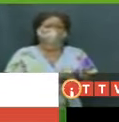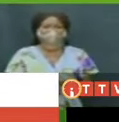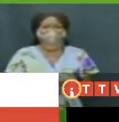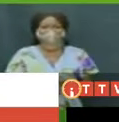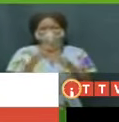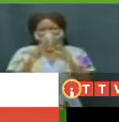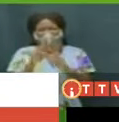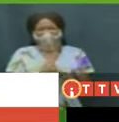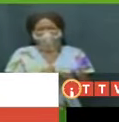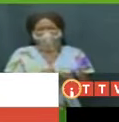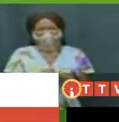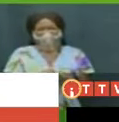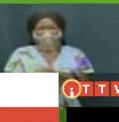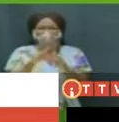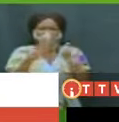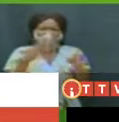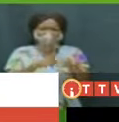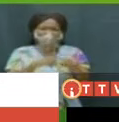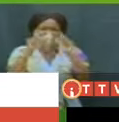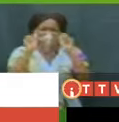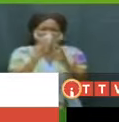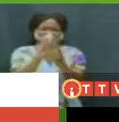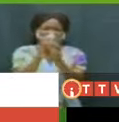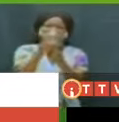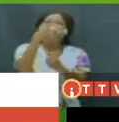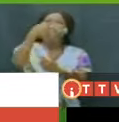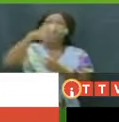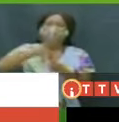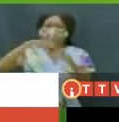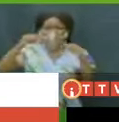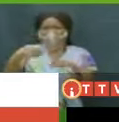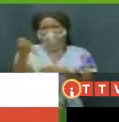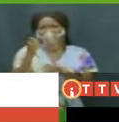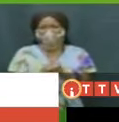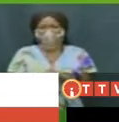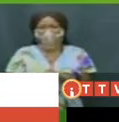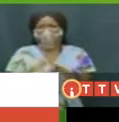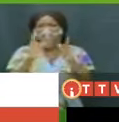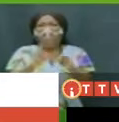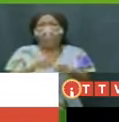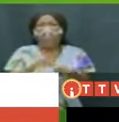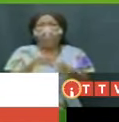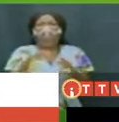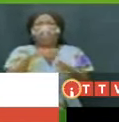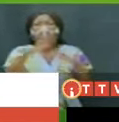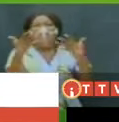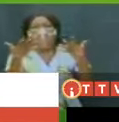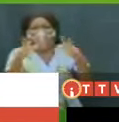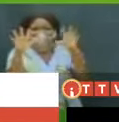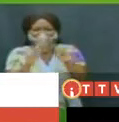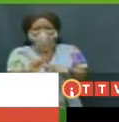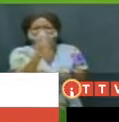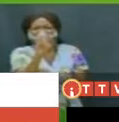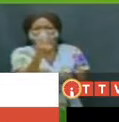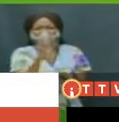tikatengera kuti mmene tidayambira kuyesa mdziko muno nanga ndi angati amene akumapezeka ndi kachilomboka akayesedwa. Pa